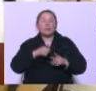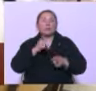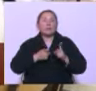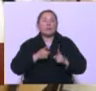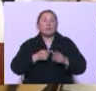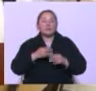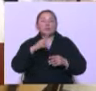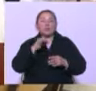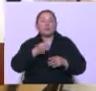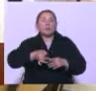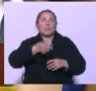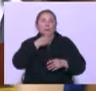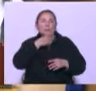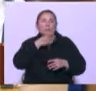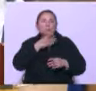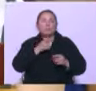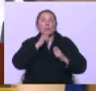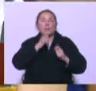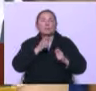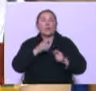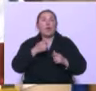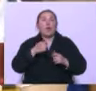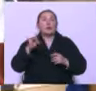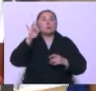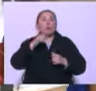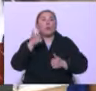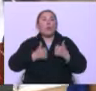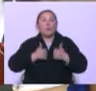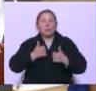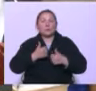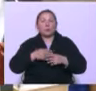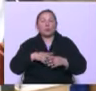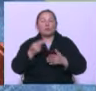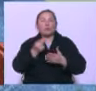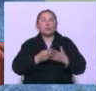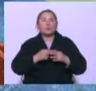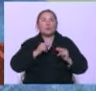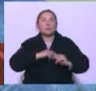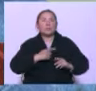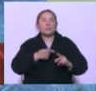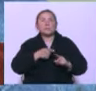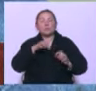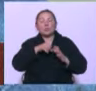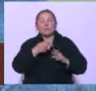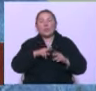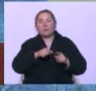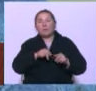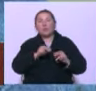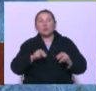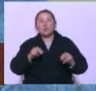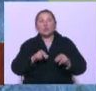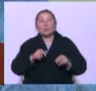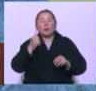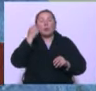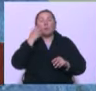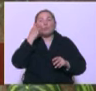шедевром и завоевала приз на республиканском конкурсе преподавателей по предмету «Художественный труд». С тех пор учитель продолжает утилизировать